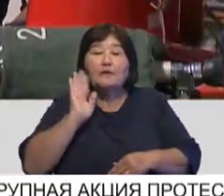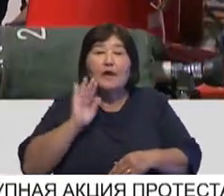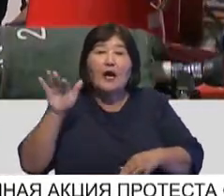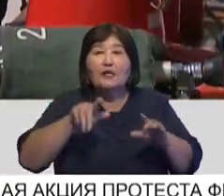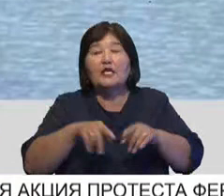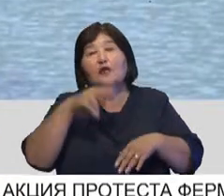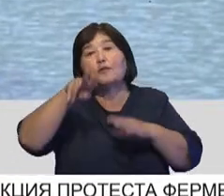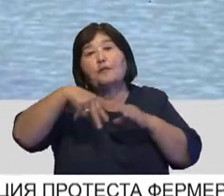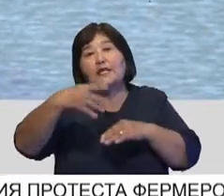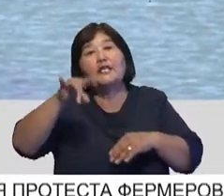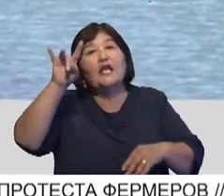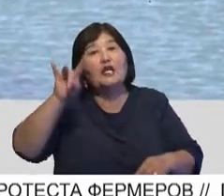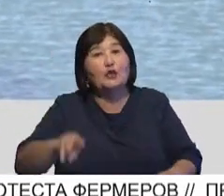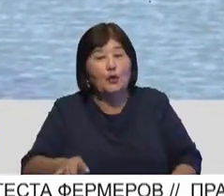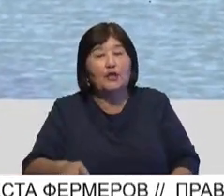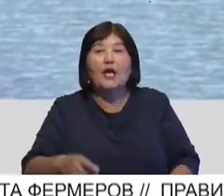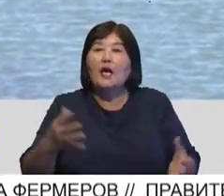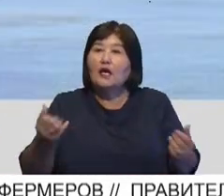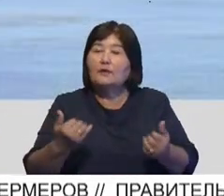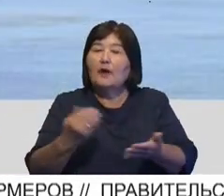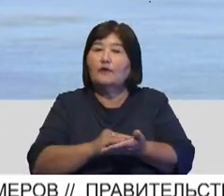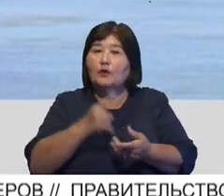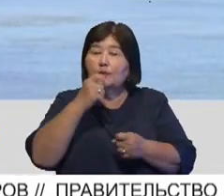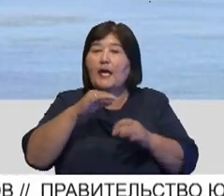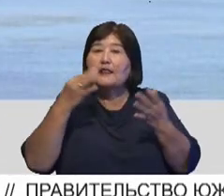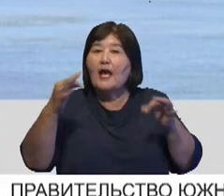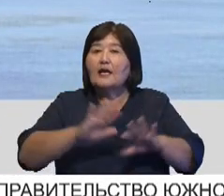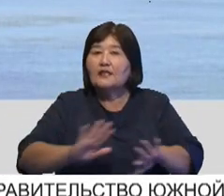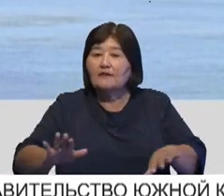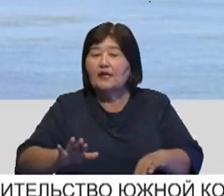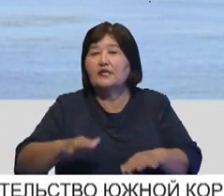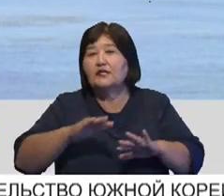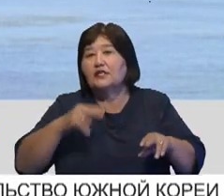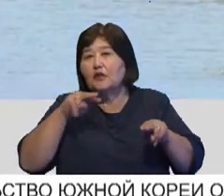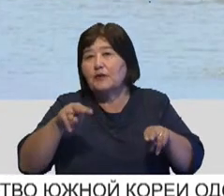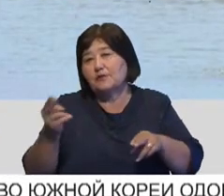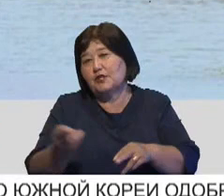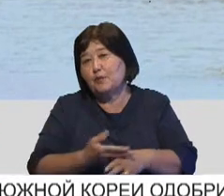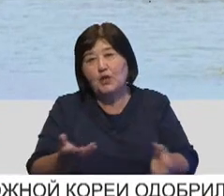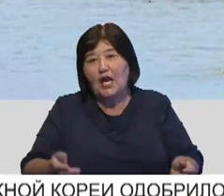и падению из окон Спасатели вновь предупреждают не оставляйте детей без присмотра